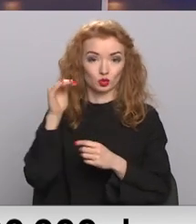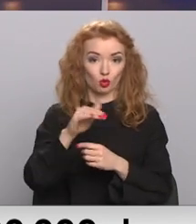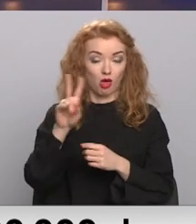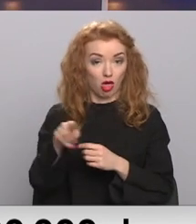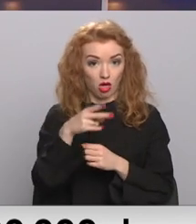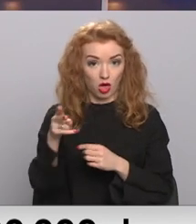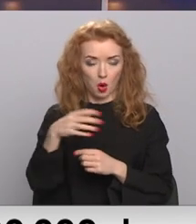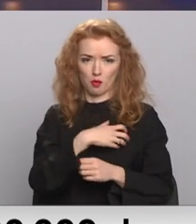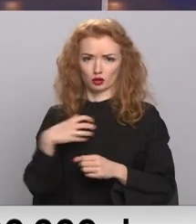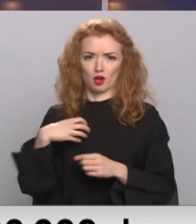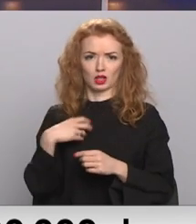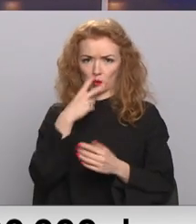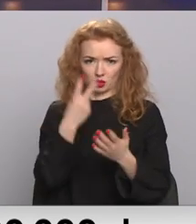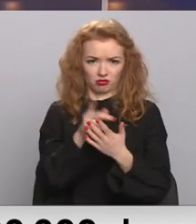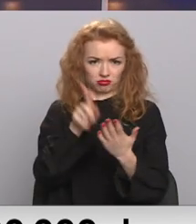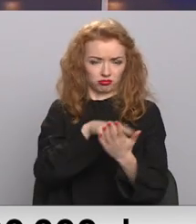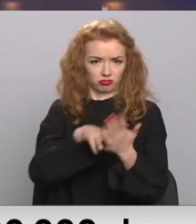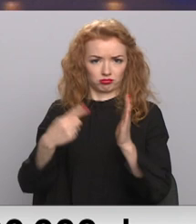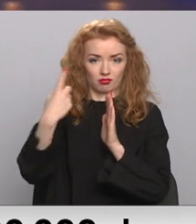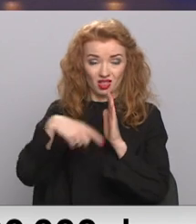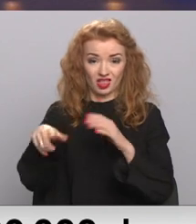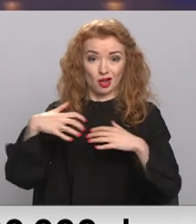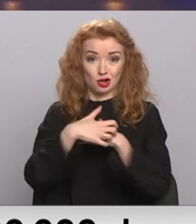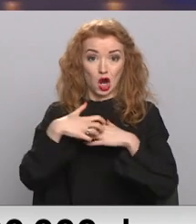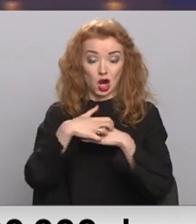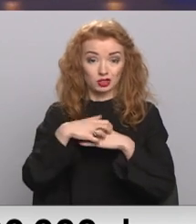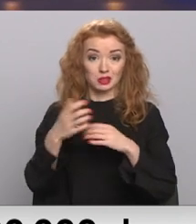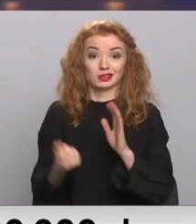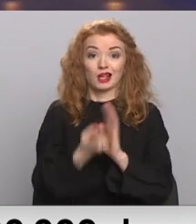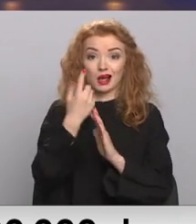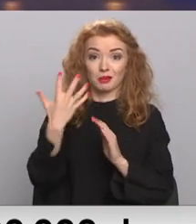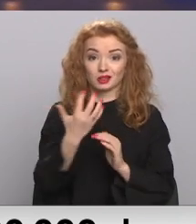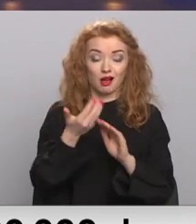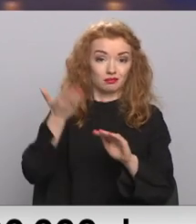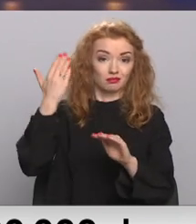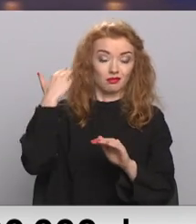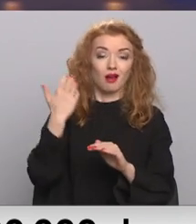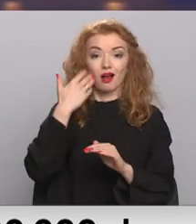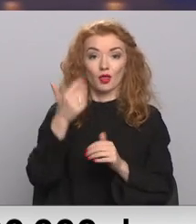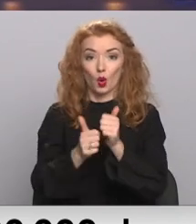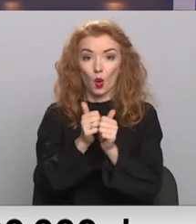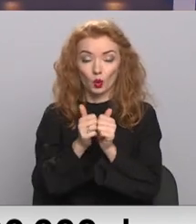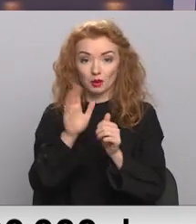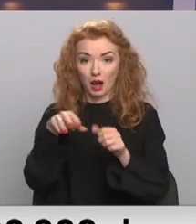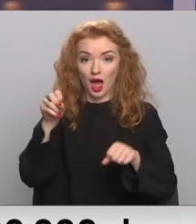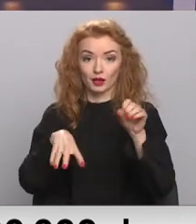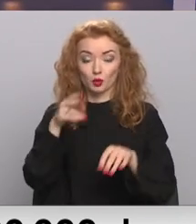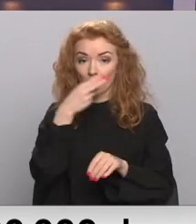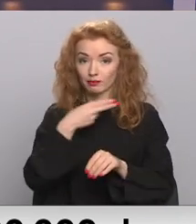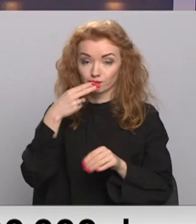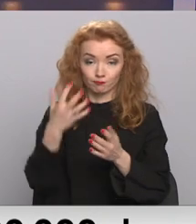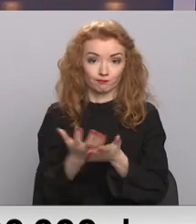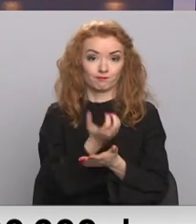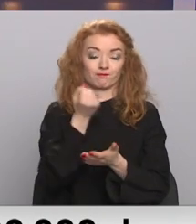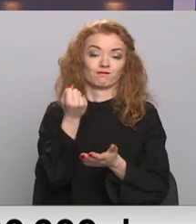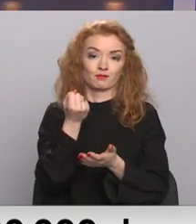šādu prasību uzskata par nepamatotu. Atkritumu kašķis Jūrmalā sācies pirms 5 gadiem, kad konkursā par atkritumu apsaimniekošanu par uzvarētāju tika